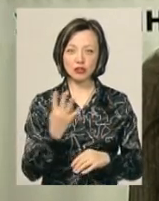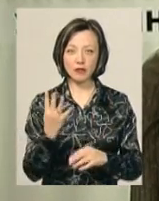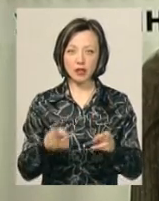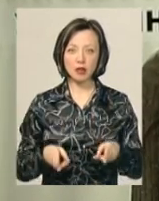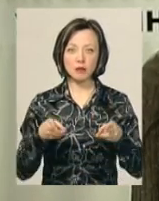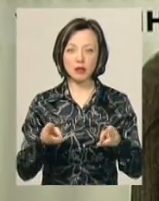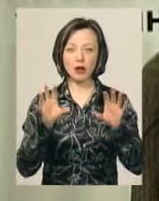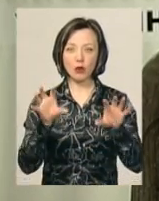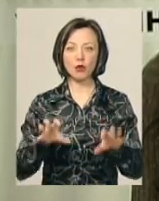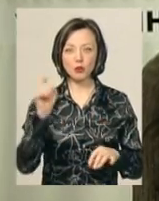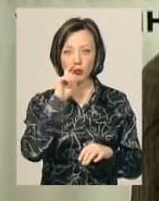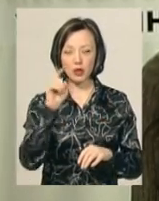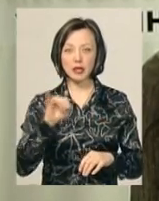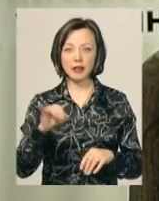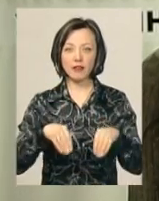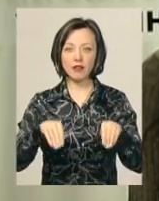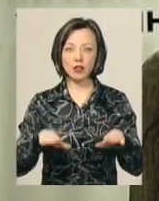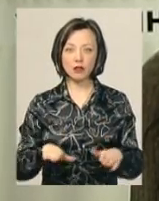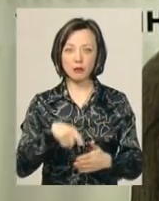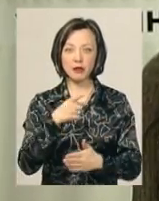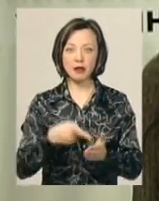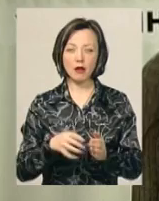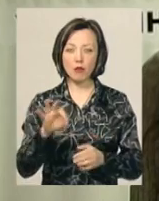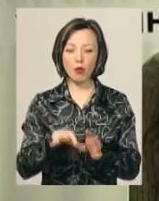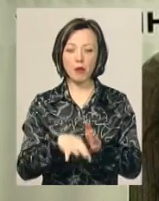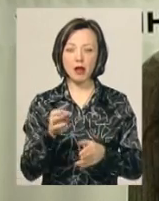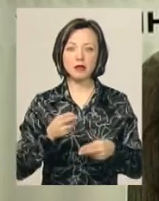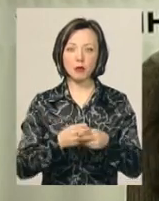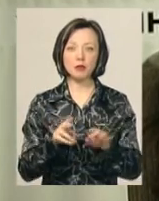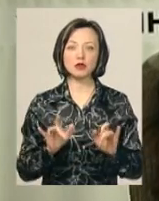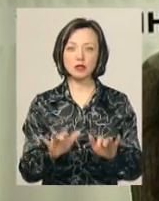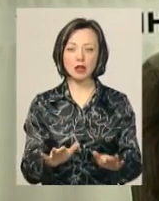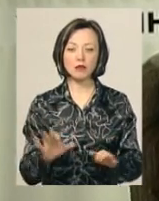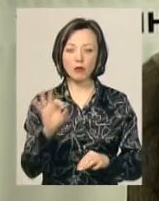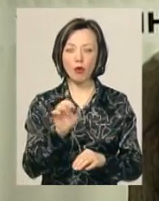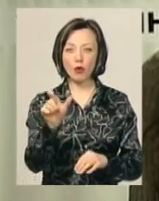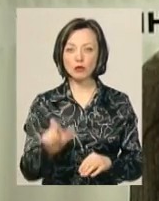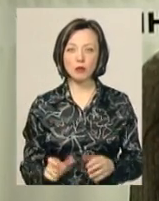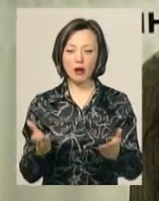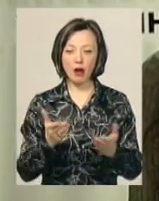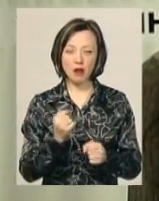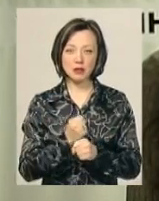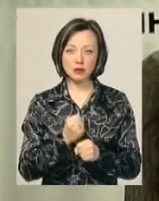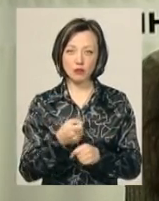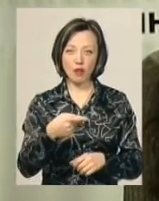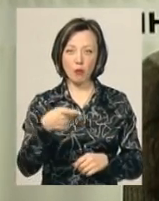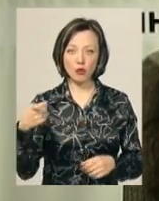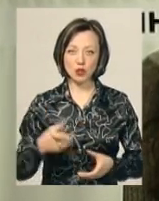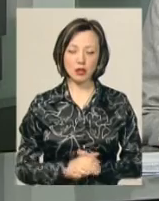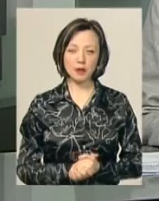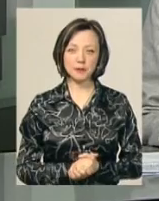4 Кримінального кодексу України та вирішується питання про обрання запобіжного заходу відносно особи, яка здійснювала постріли.